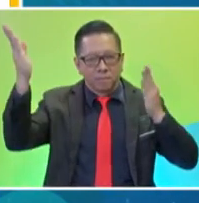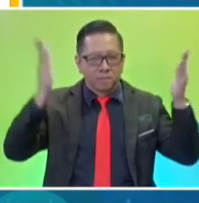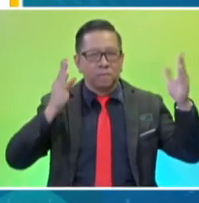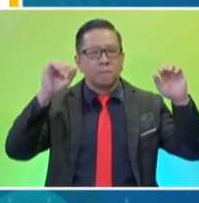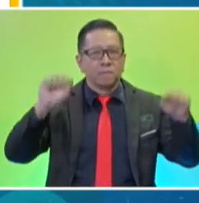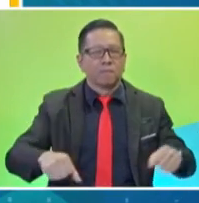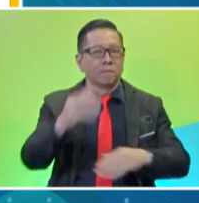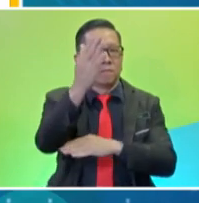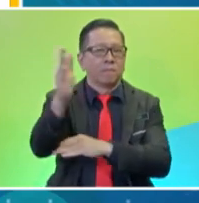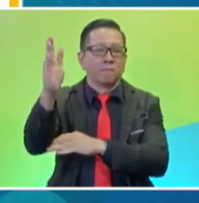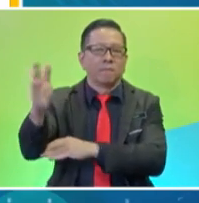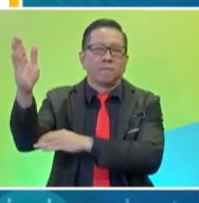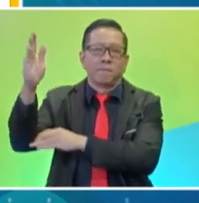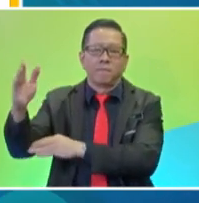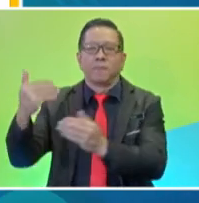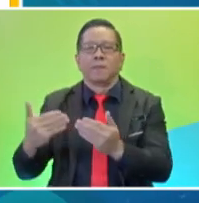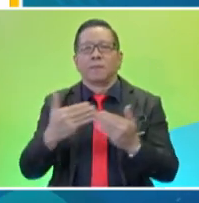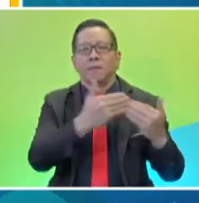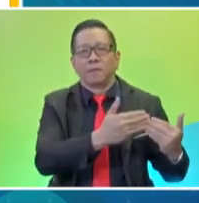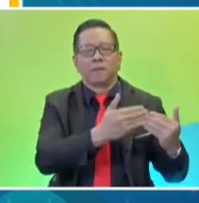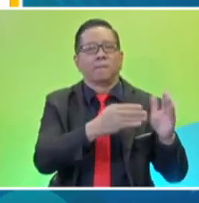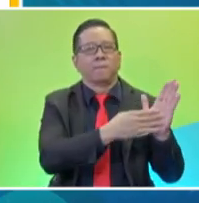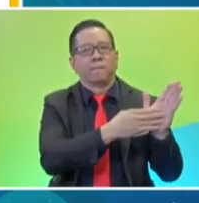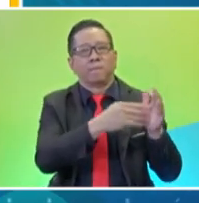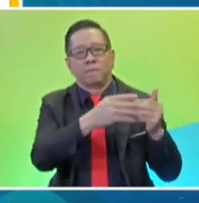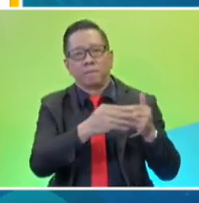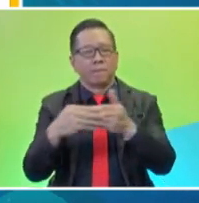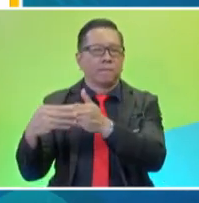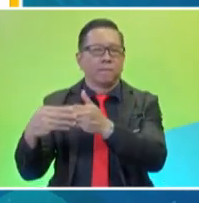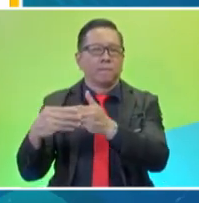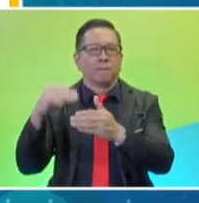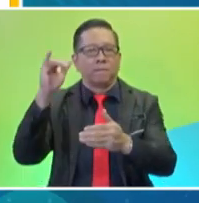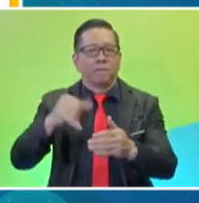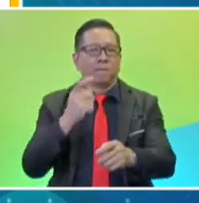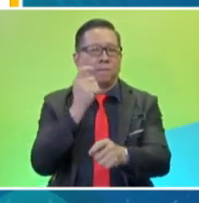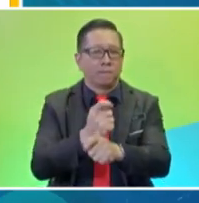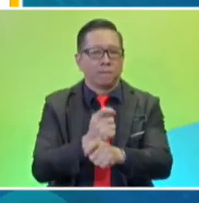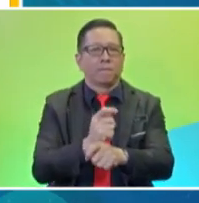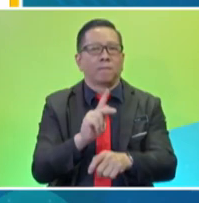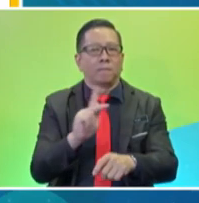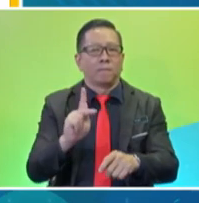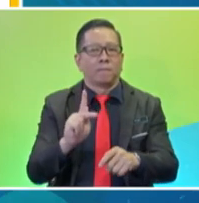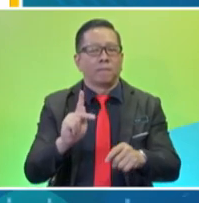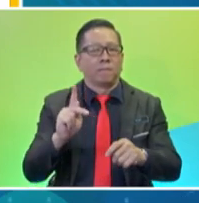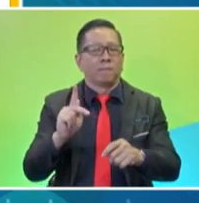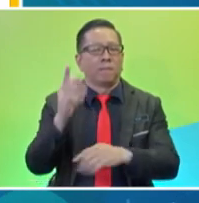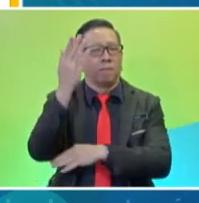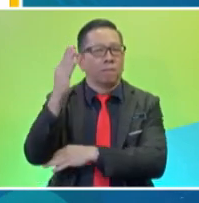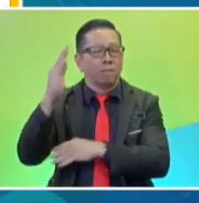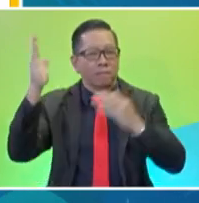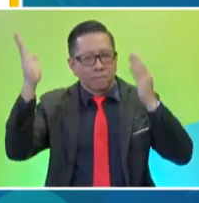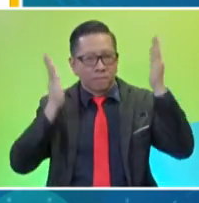jalur Gemilang Meiko panduan yang ditetapkan calo Gemilang